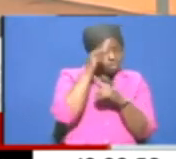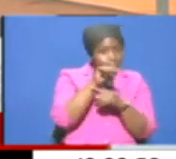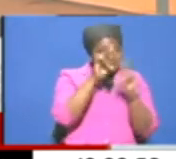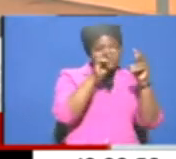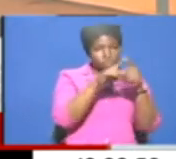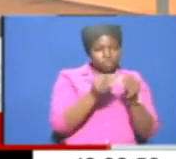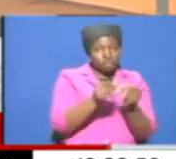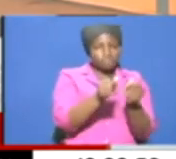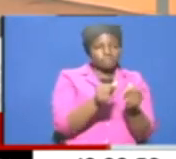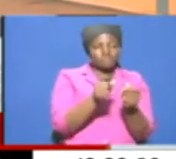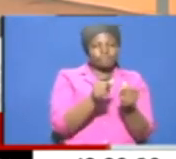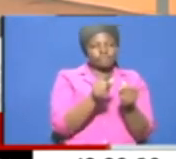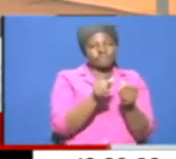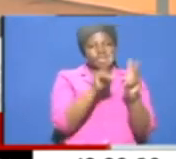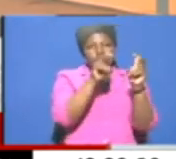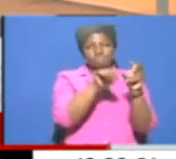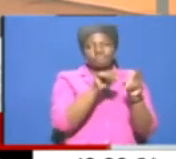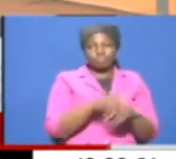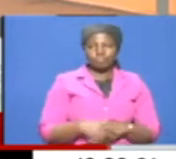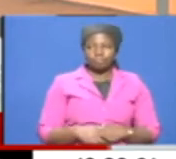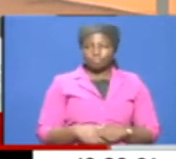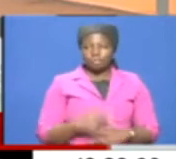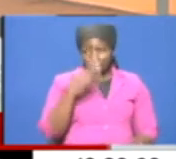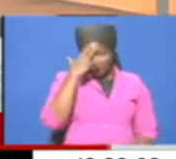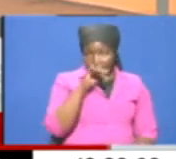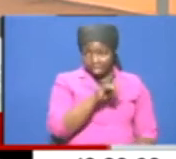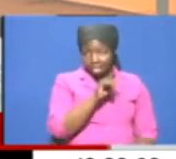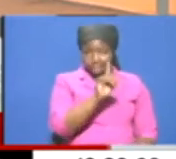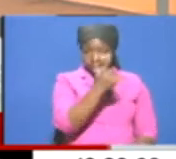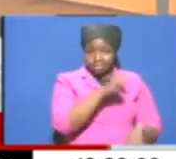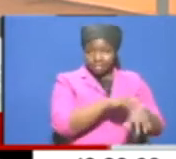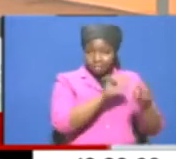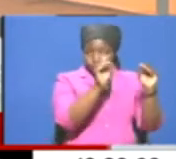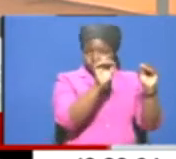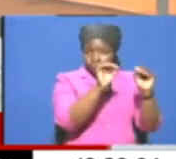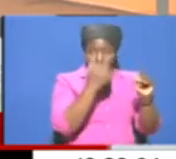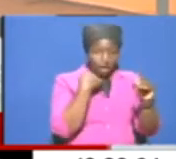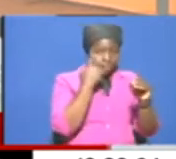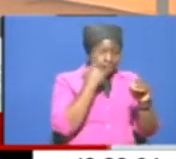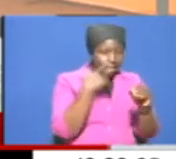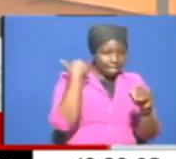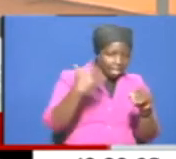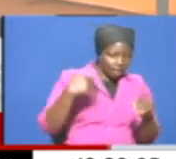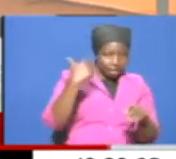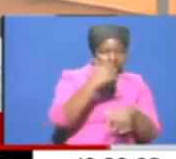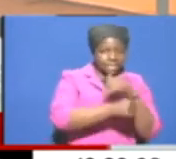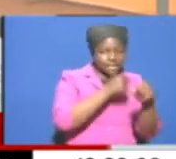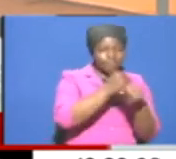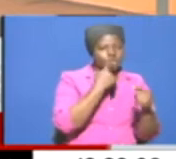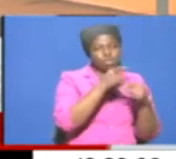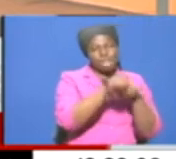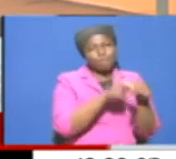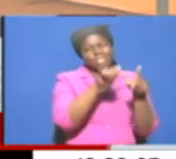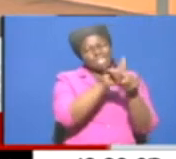kupambana na masala kama haya? Manake hii si mara ya kwanza, tumekuwa tukiona miaka nenda miaka rudi tunazungumza kuhusiana